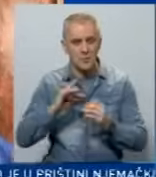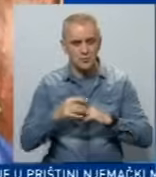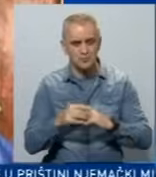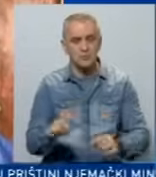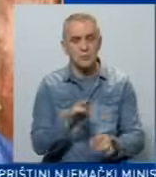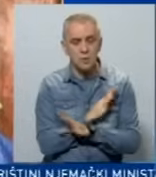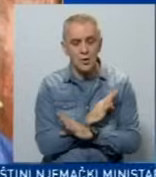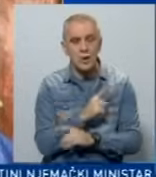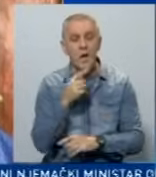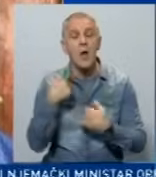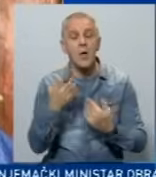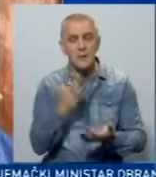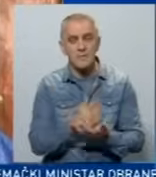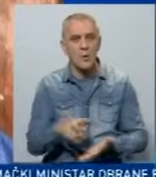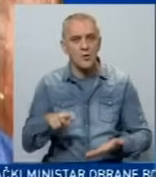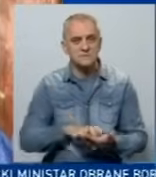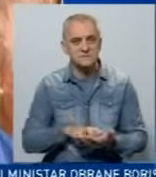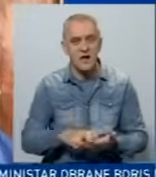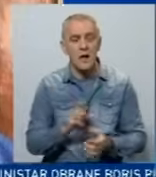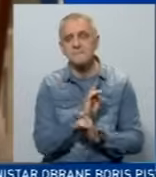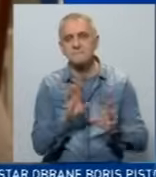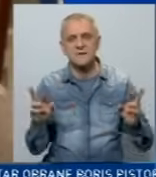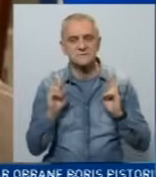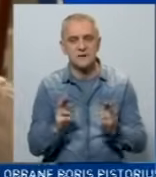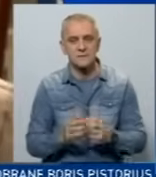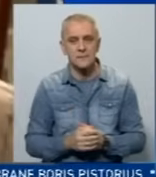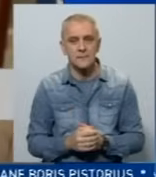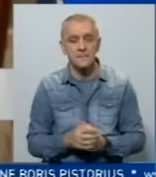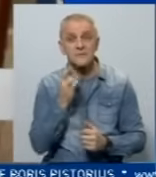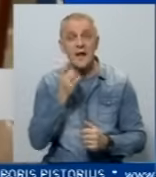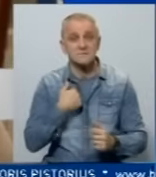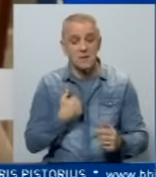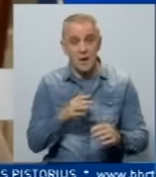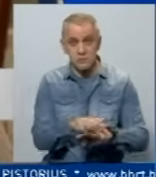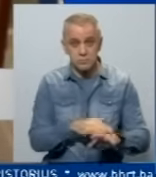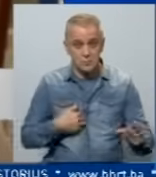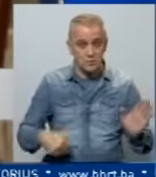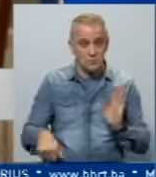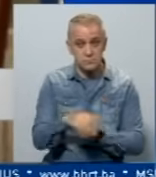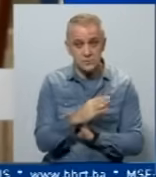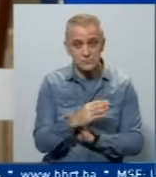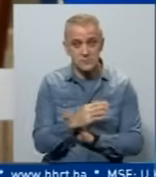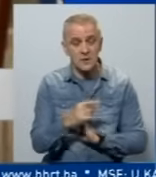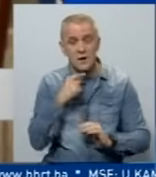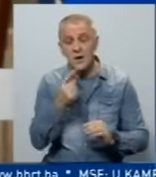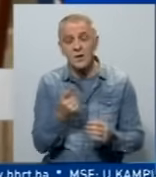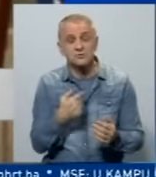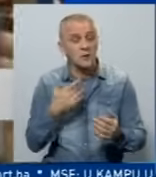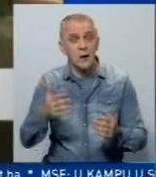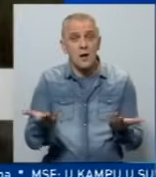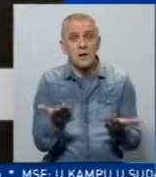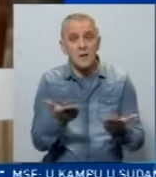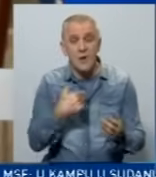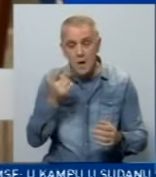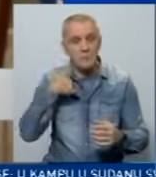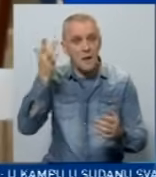a onda je zavladao strah i beznađe. Kad sam ja pošla bježat, meni je muž patu, gdje ćeš, ne znam, gdje ćeš,